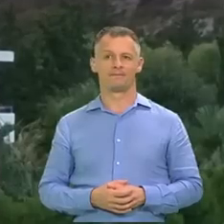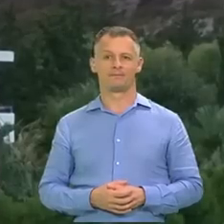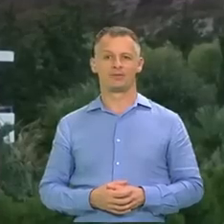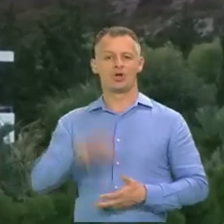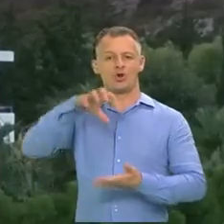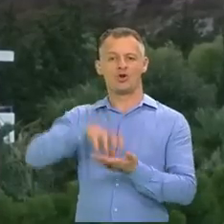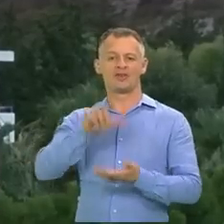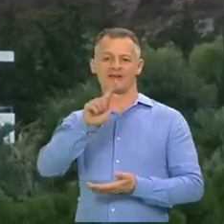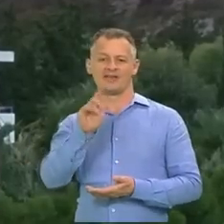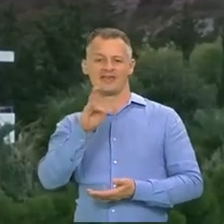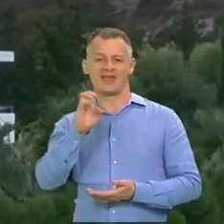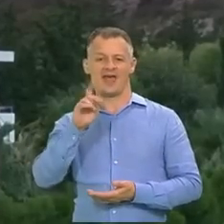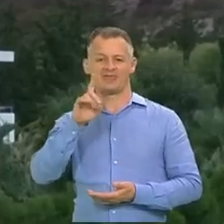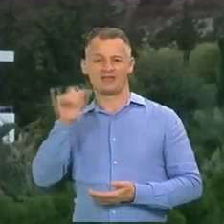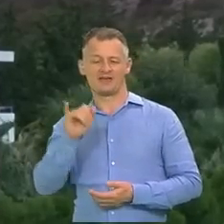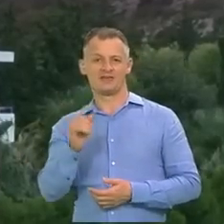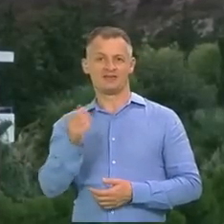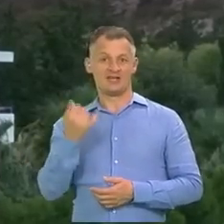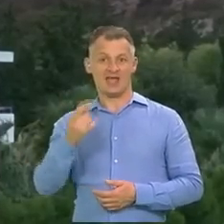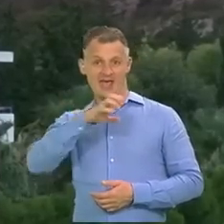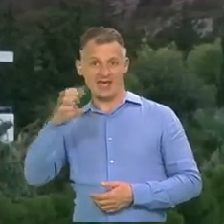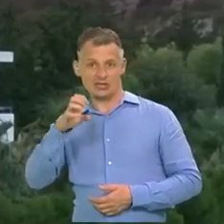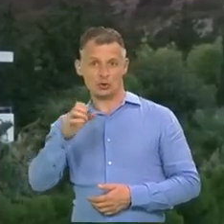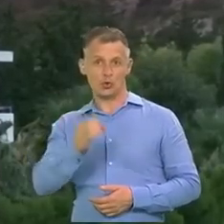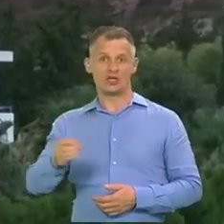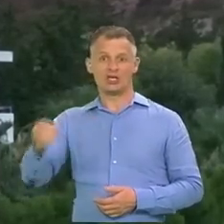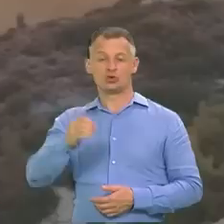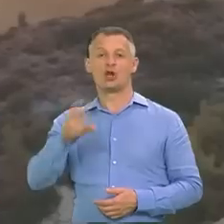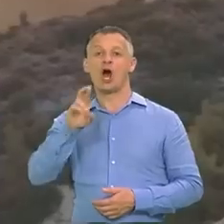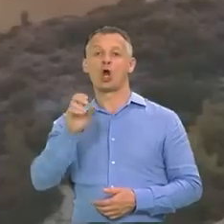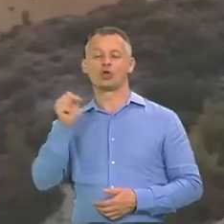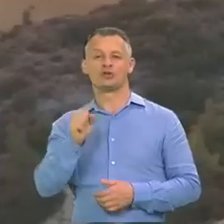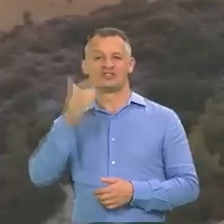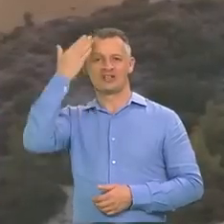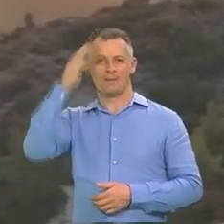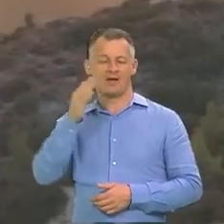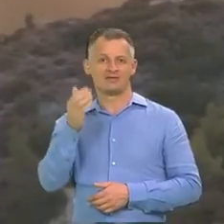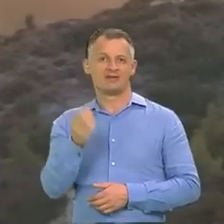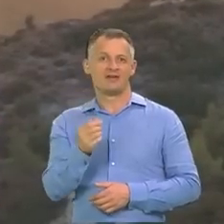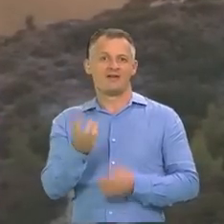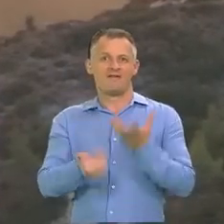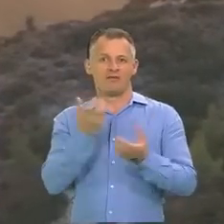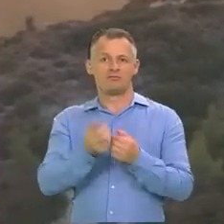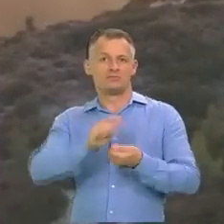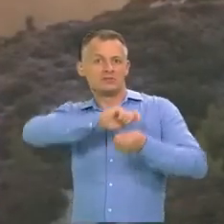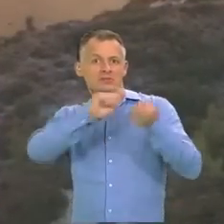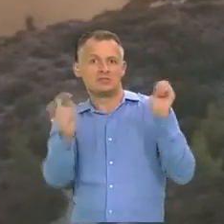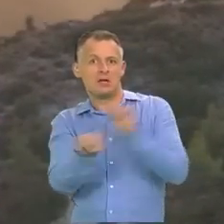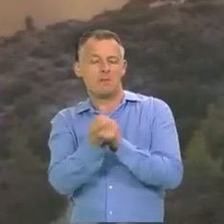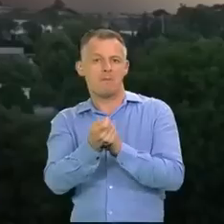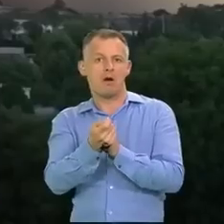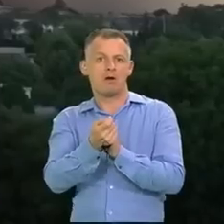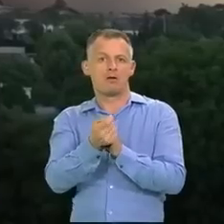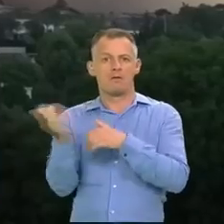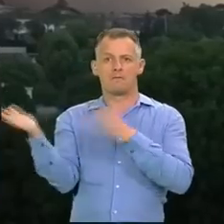Localitatea Genadi din estul insulei Rodos scăpase de furia flăcărilor până aseară. O schimbare bruscă a direcției vântului a fost însă suficientă